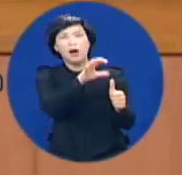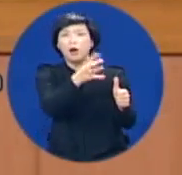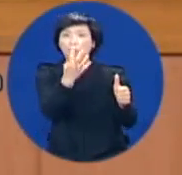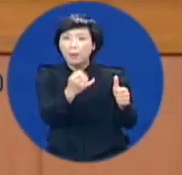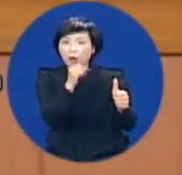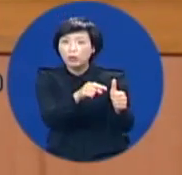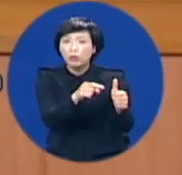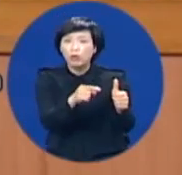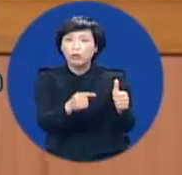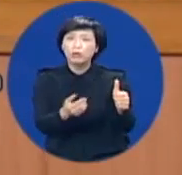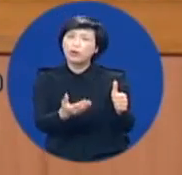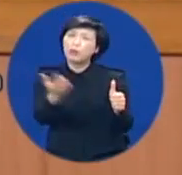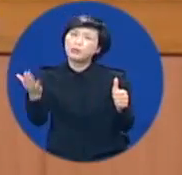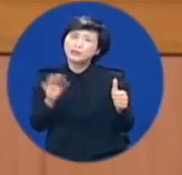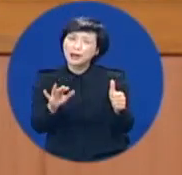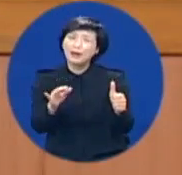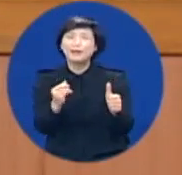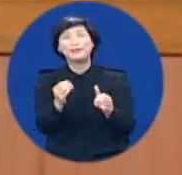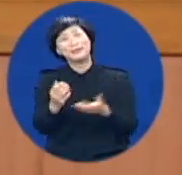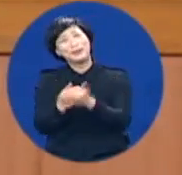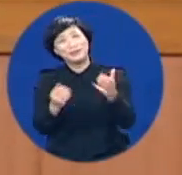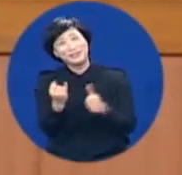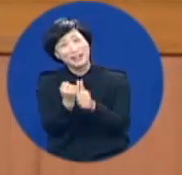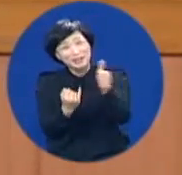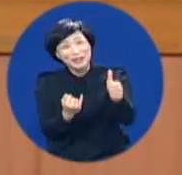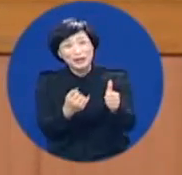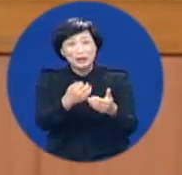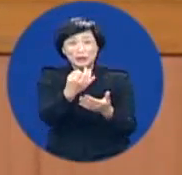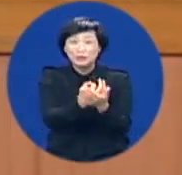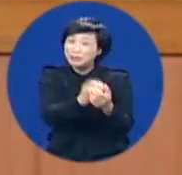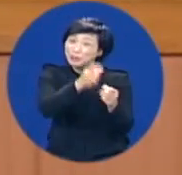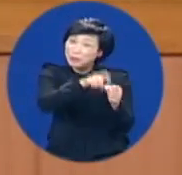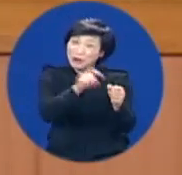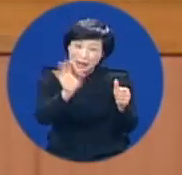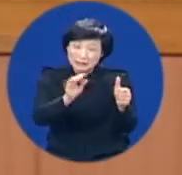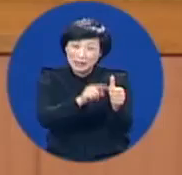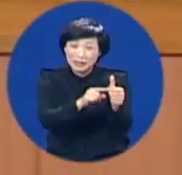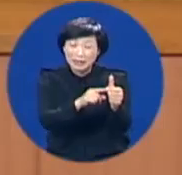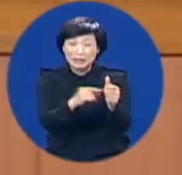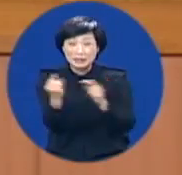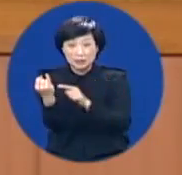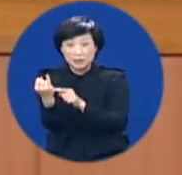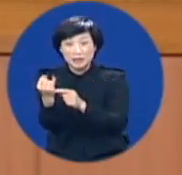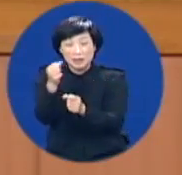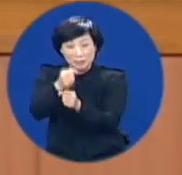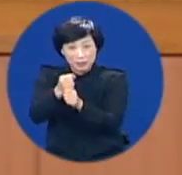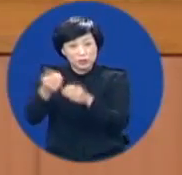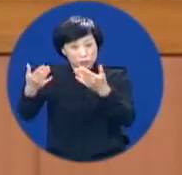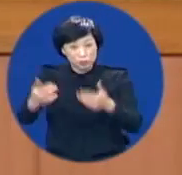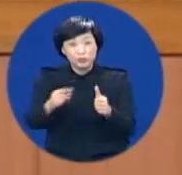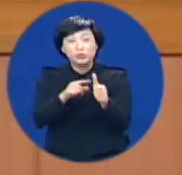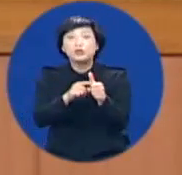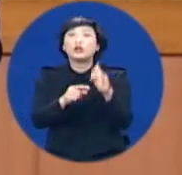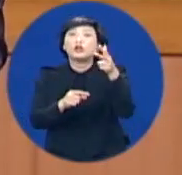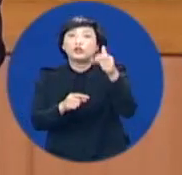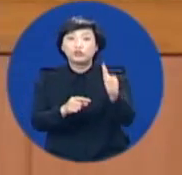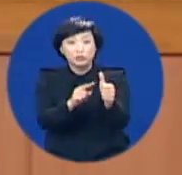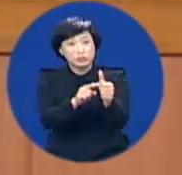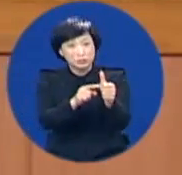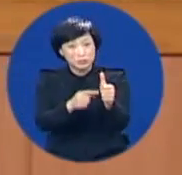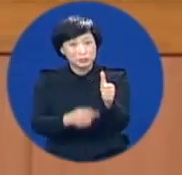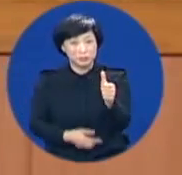남자는 돈 벌어오는 기계가 아니라 여자를 만들어준 작품을 가진